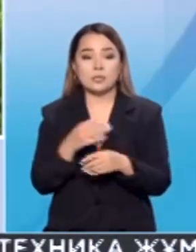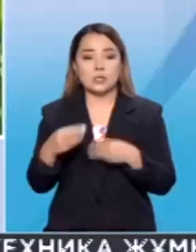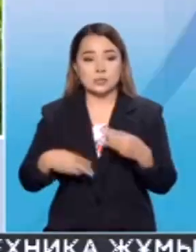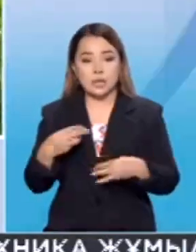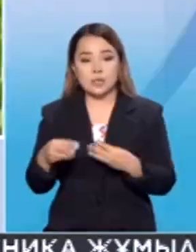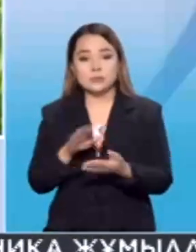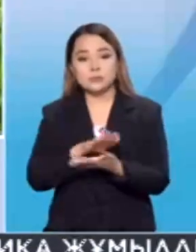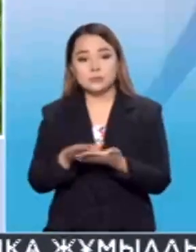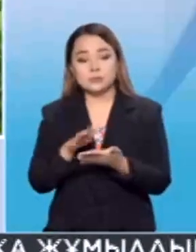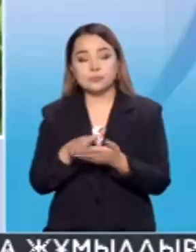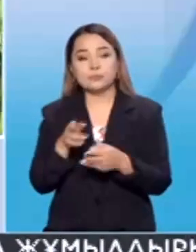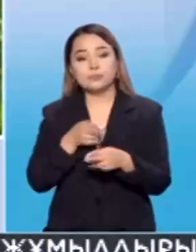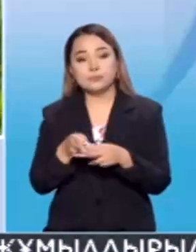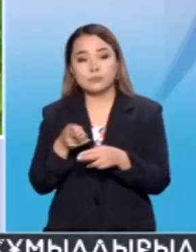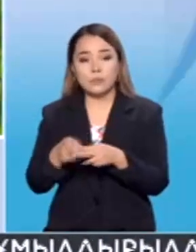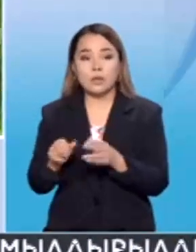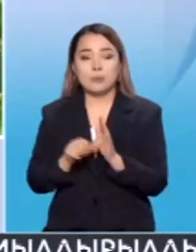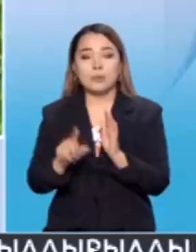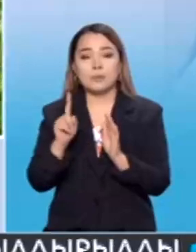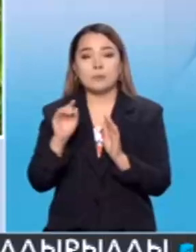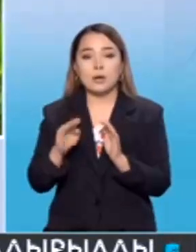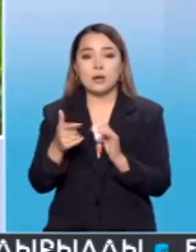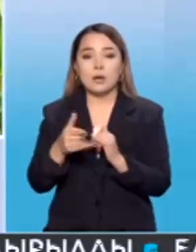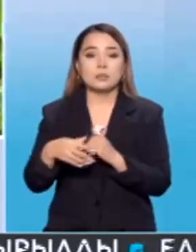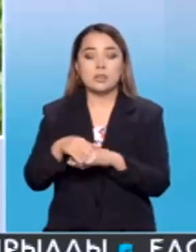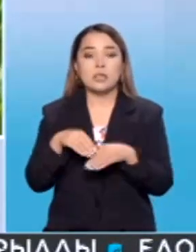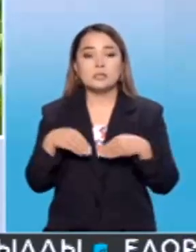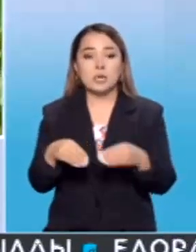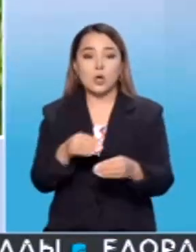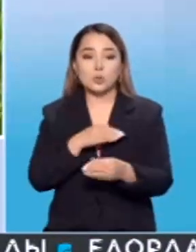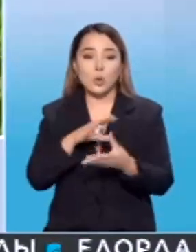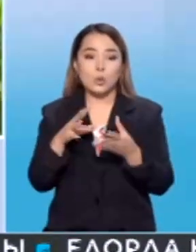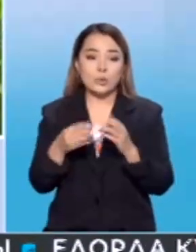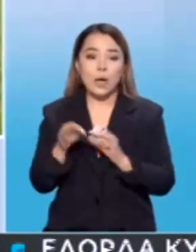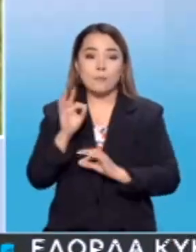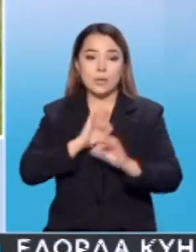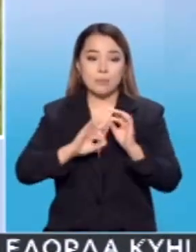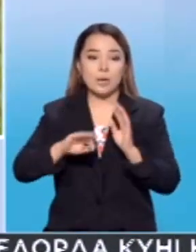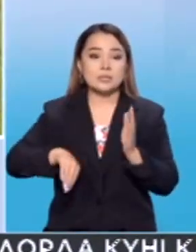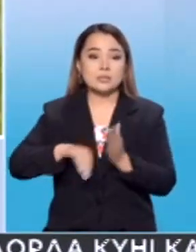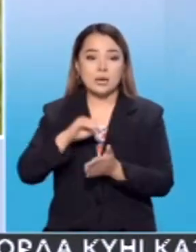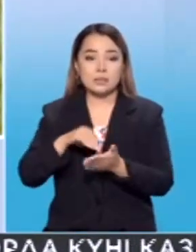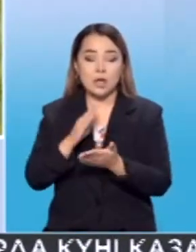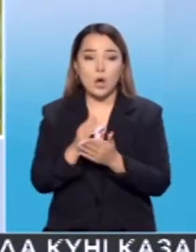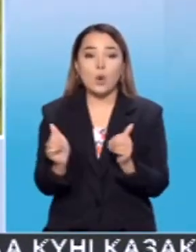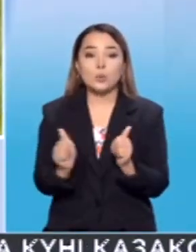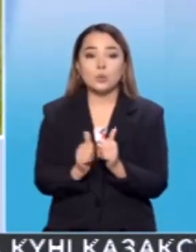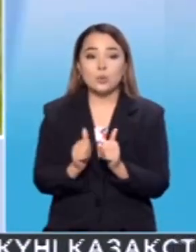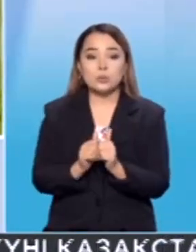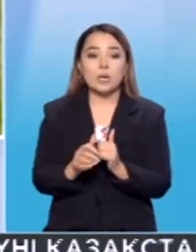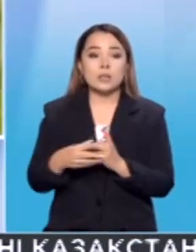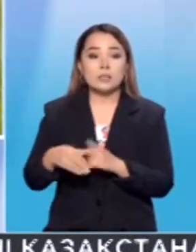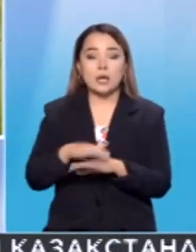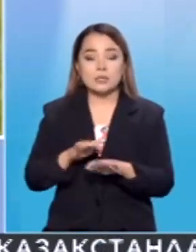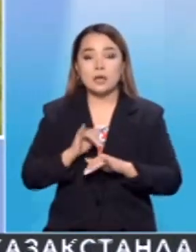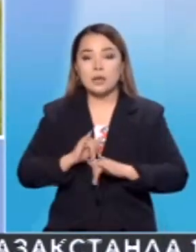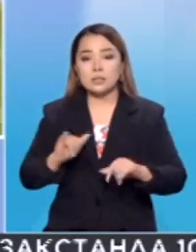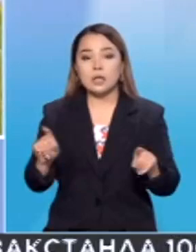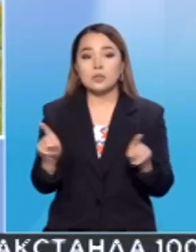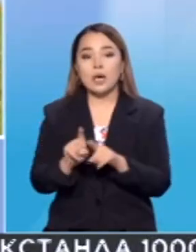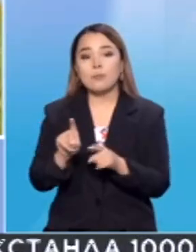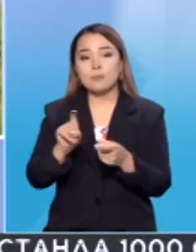ауданында 61 мың гектар алқапты өңдеу жоспарланған. Қажетті мөлшерде препарат сатып алынды. Көрші өңірде зиянкестердің көбеюіне